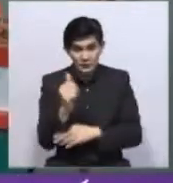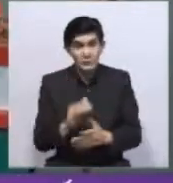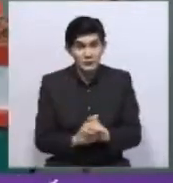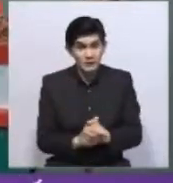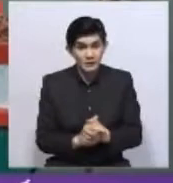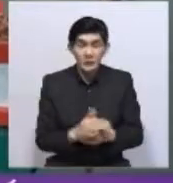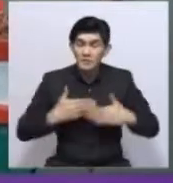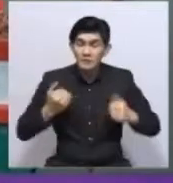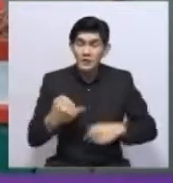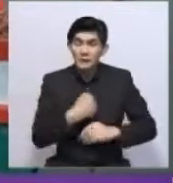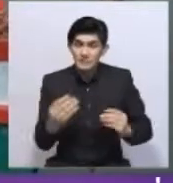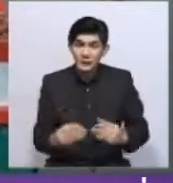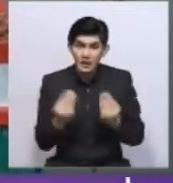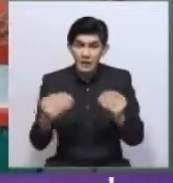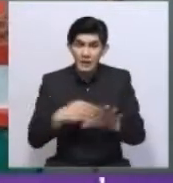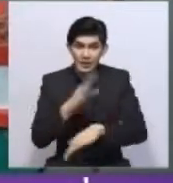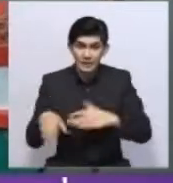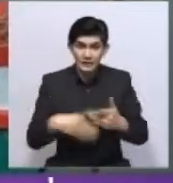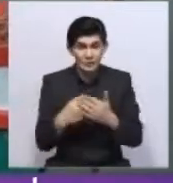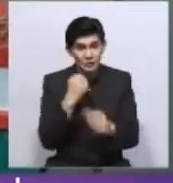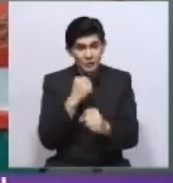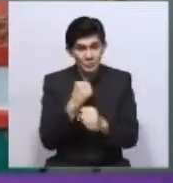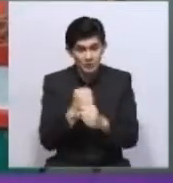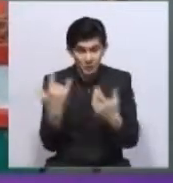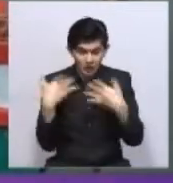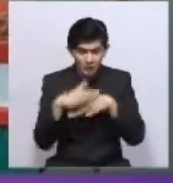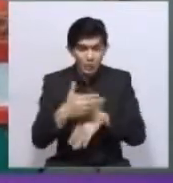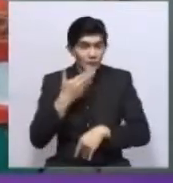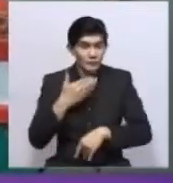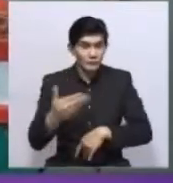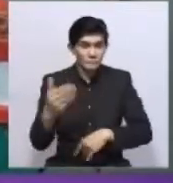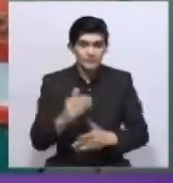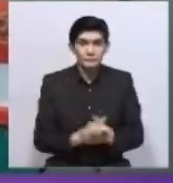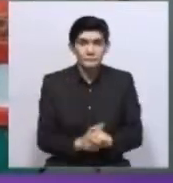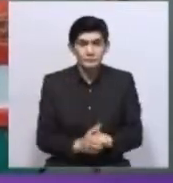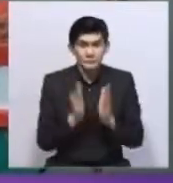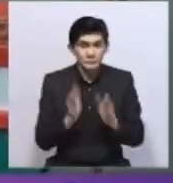ค่ะสร้างความอุ่นใจที่จะทำให้พวกเขานั้นทำงานร่วมกันตลอดไปค่ะ